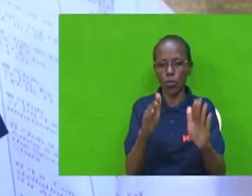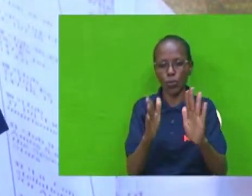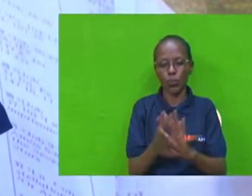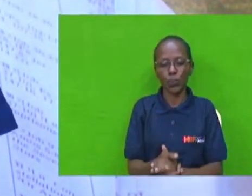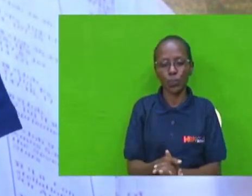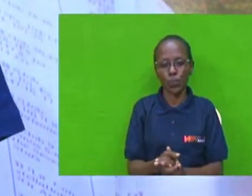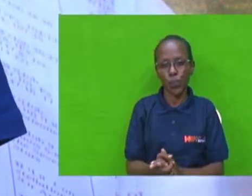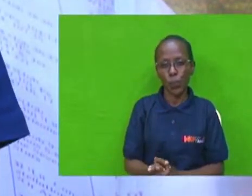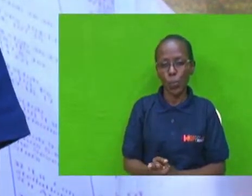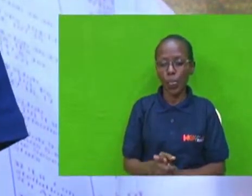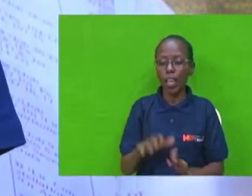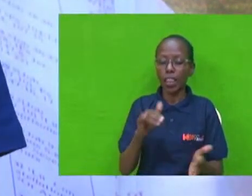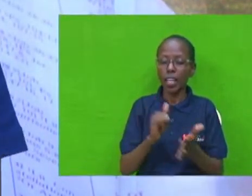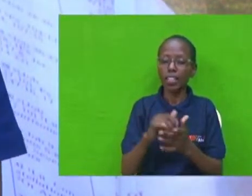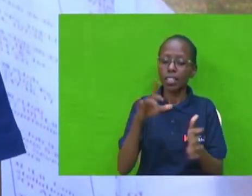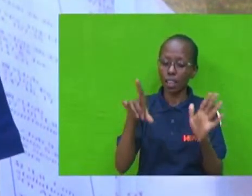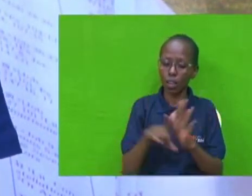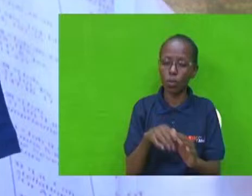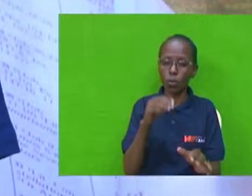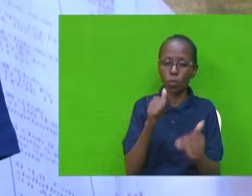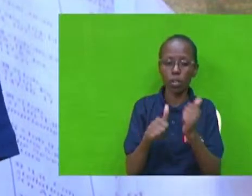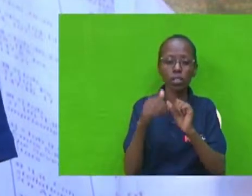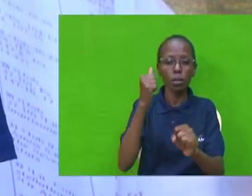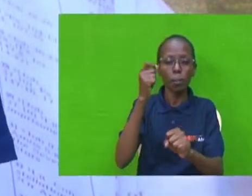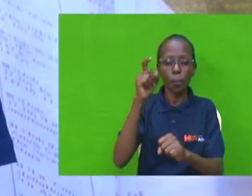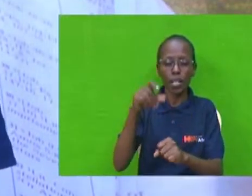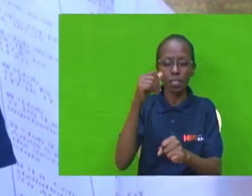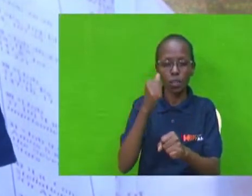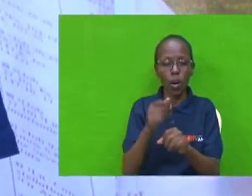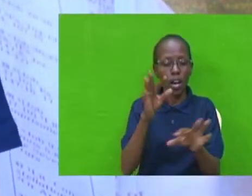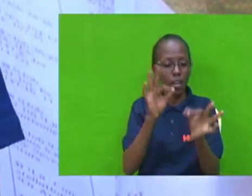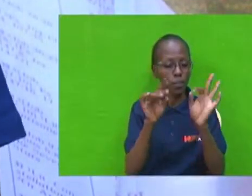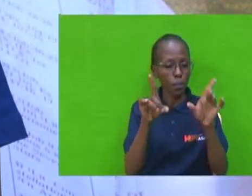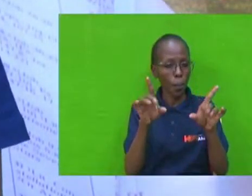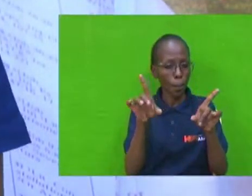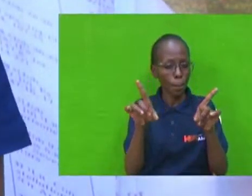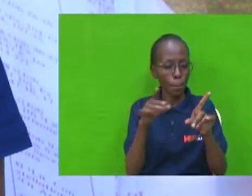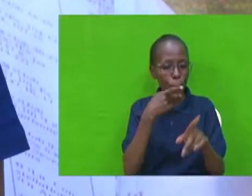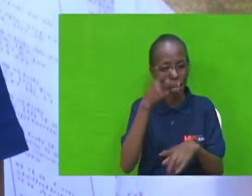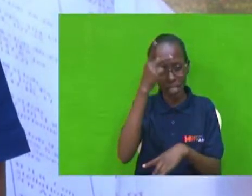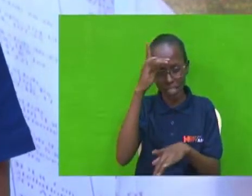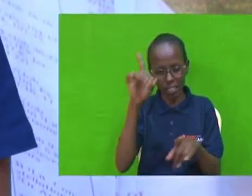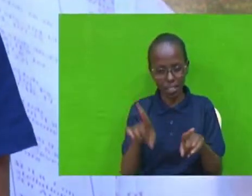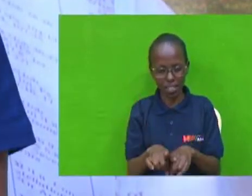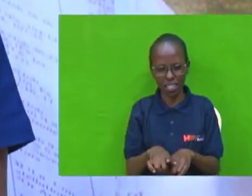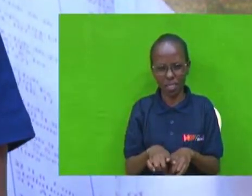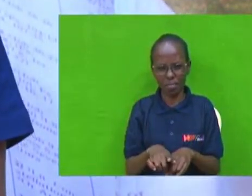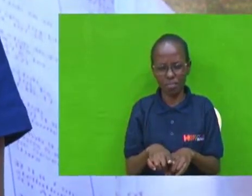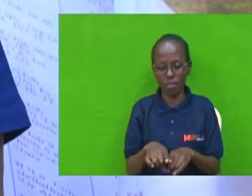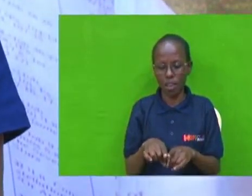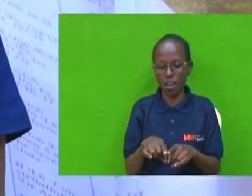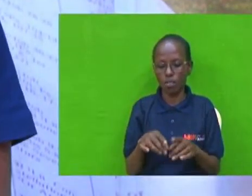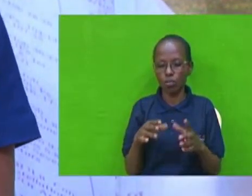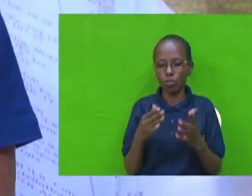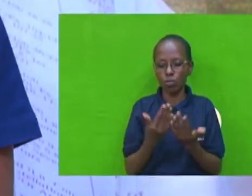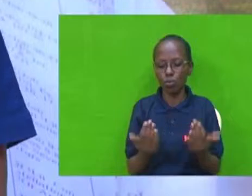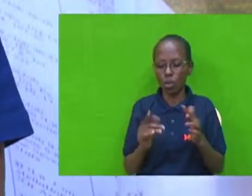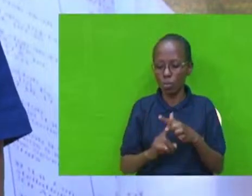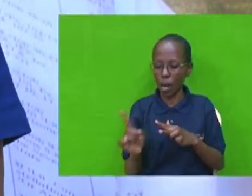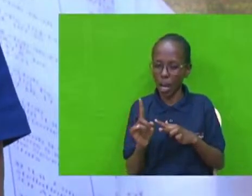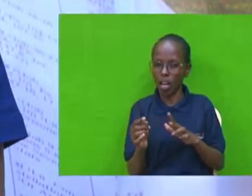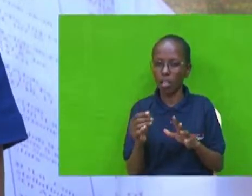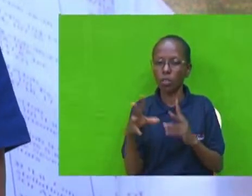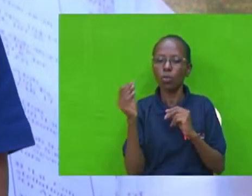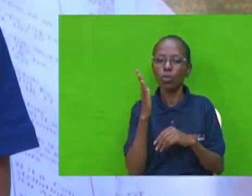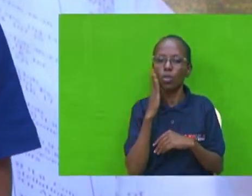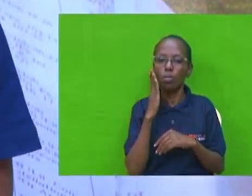Hivyo hiyo ndio amri, lazima ifanye kazi. Na mzazi ukiwa hivyo, watoto wataanza kutoka kwako, wataenda labda kwa mama. Na watoto